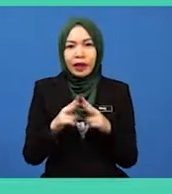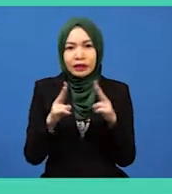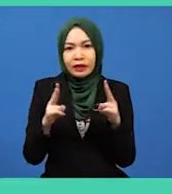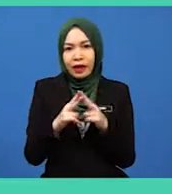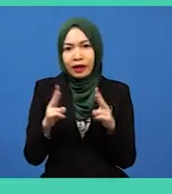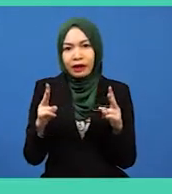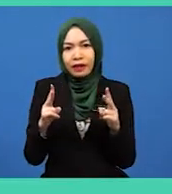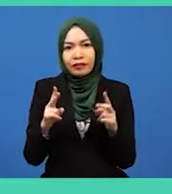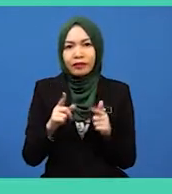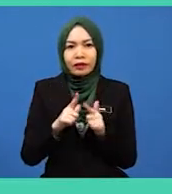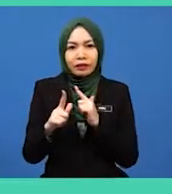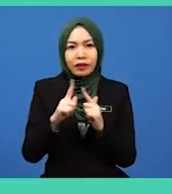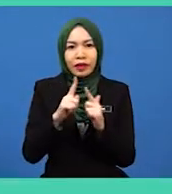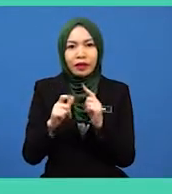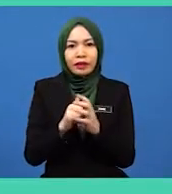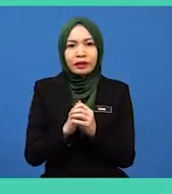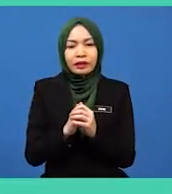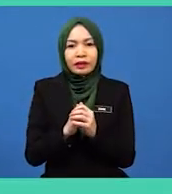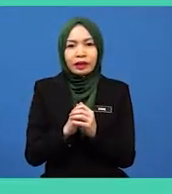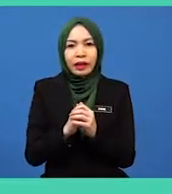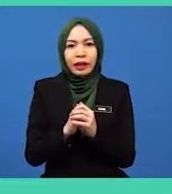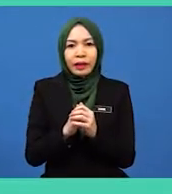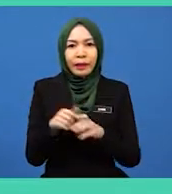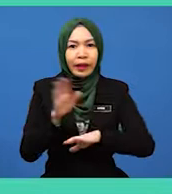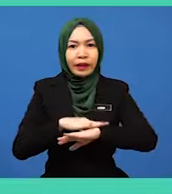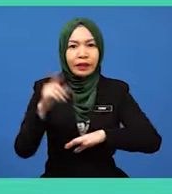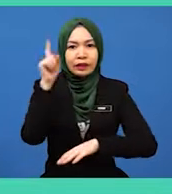berlari. Pada suatu hari,